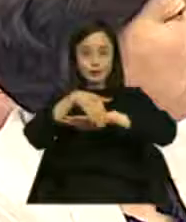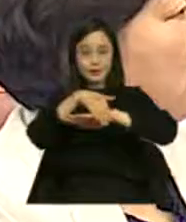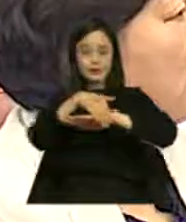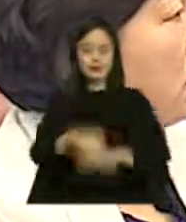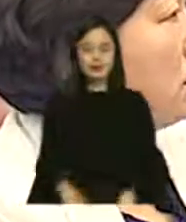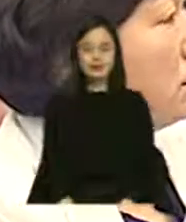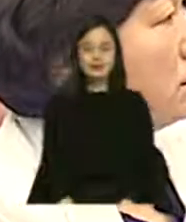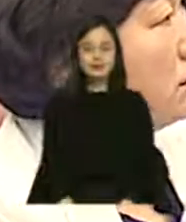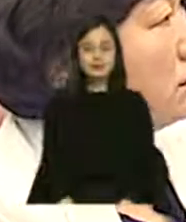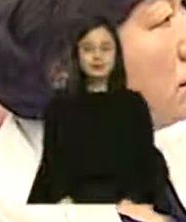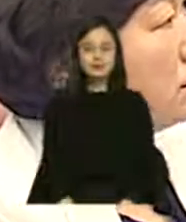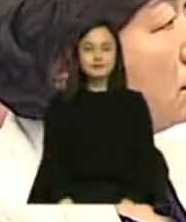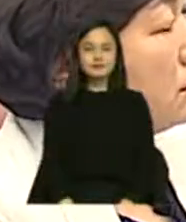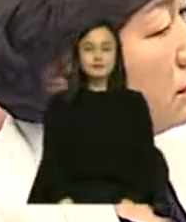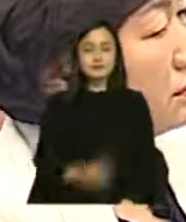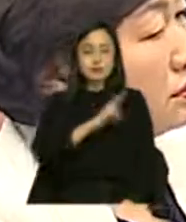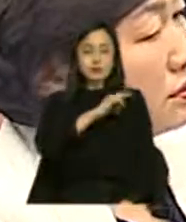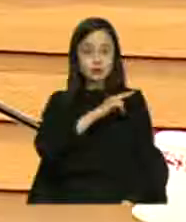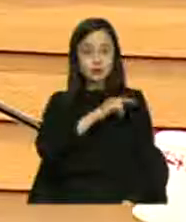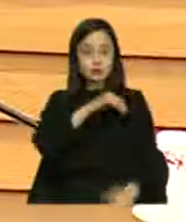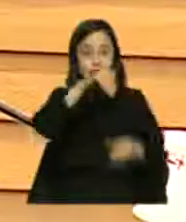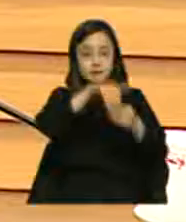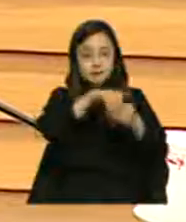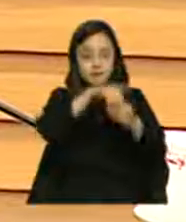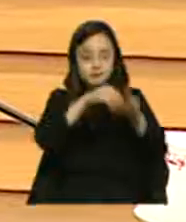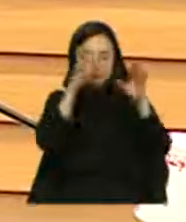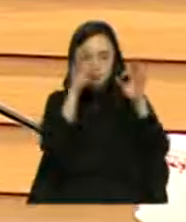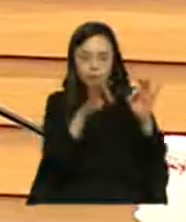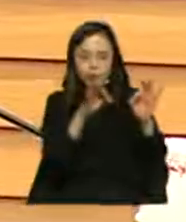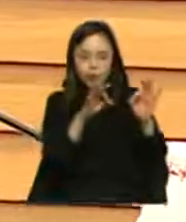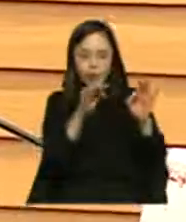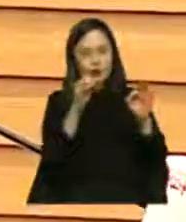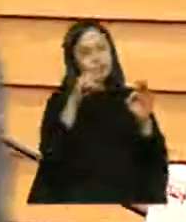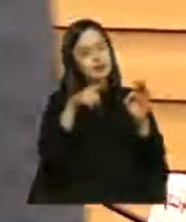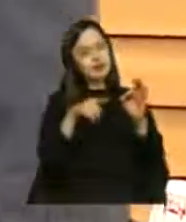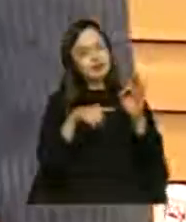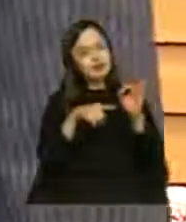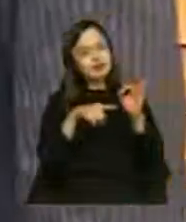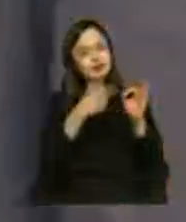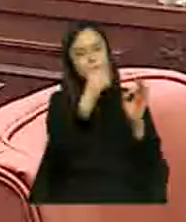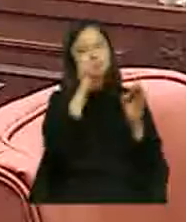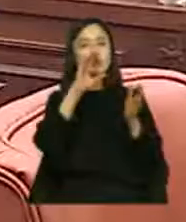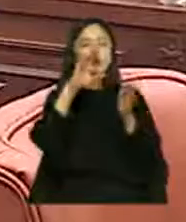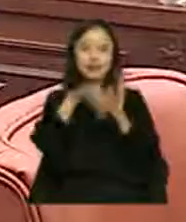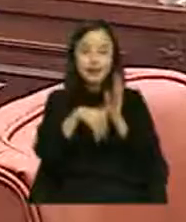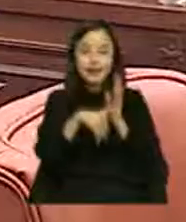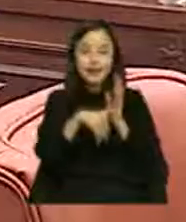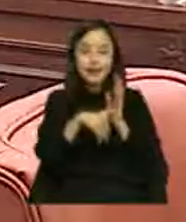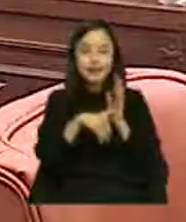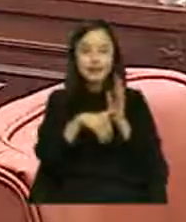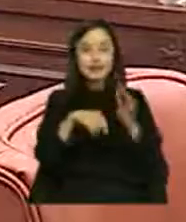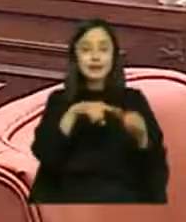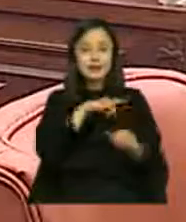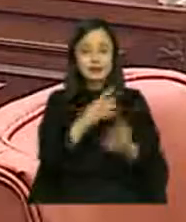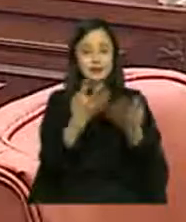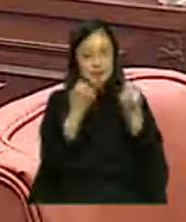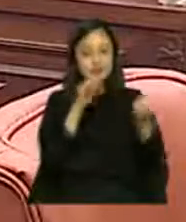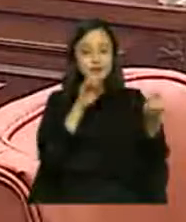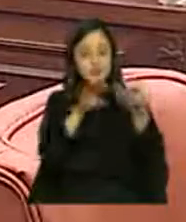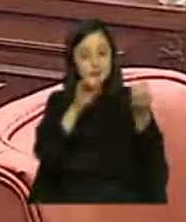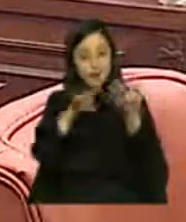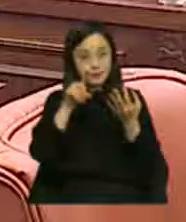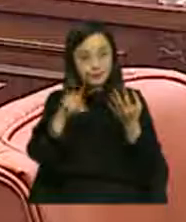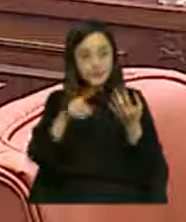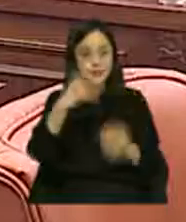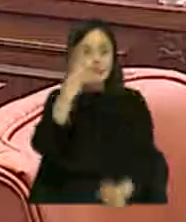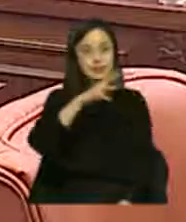한편 심의위원들의 표결이 의결 정족수를 넘지 못할 경우 여론조사에서 가장 많은 선택을 받은 금액인 4,207만